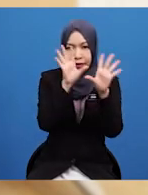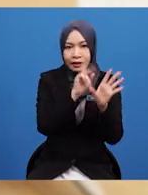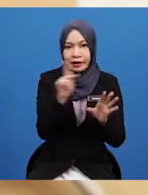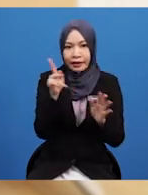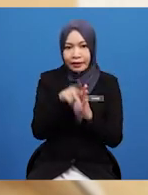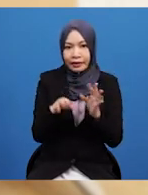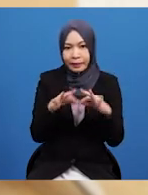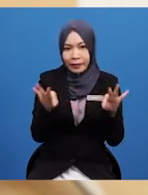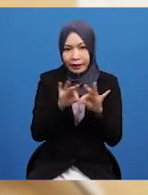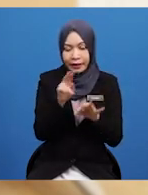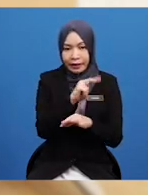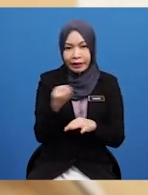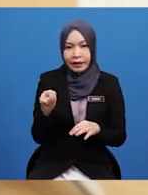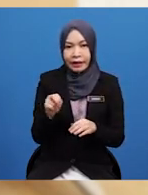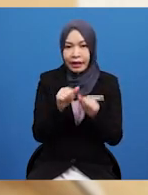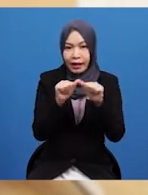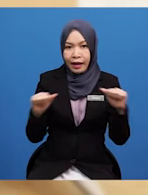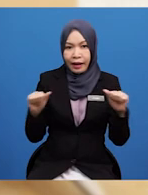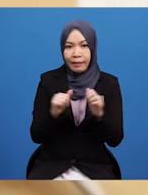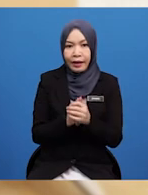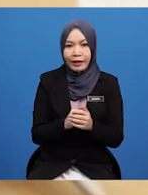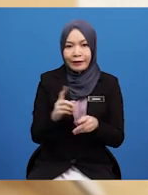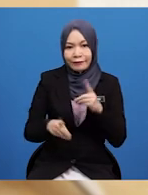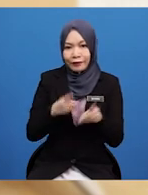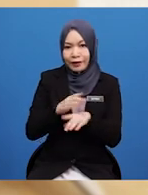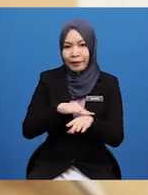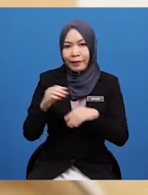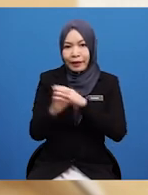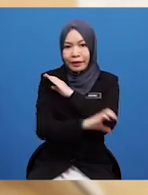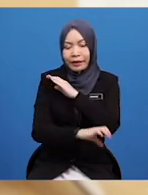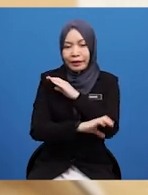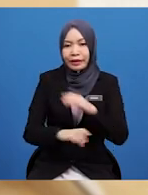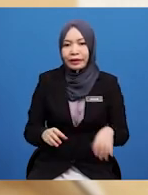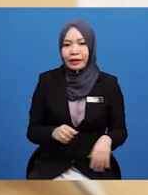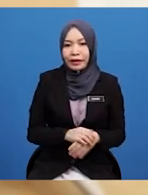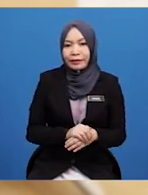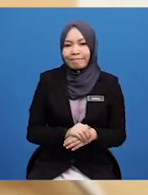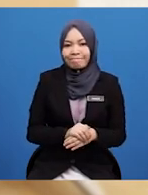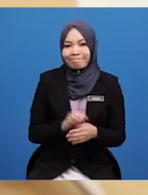keamanan dunia kepada negara. Sekian, semoga murid-murid semua terus